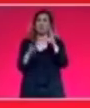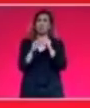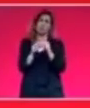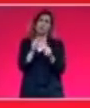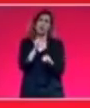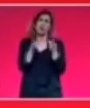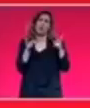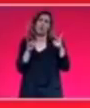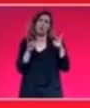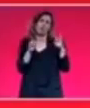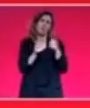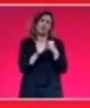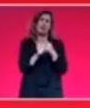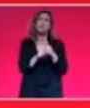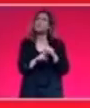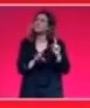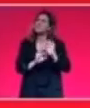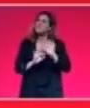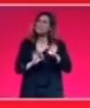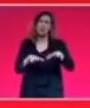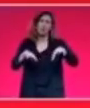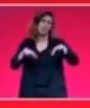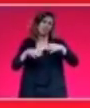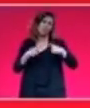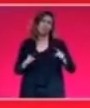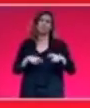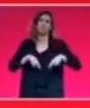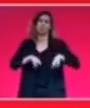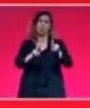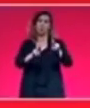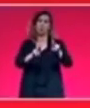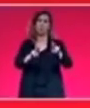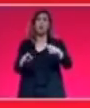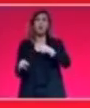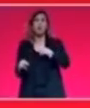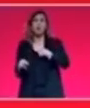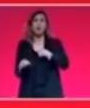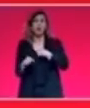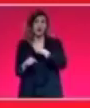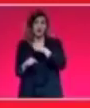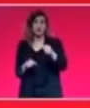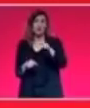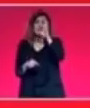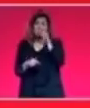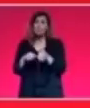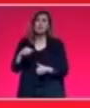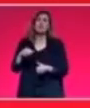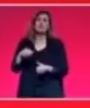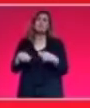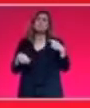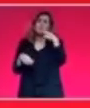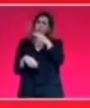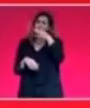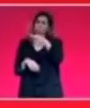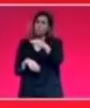επιλογές. Γιατί είναι επιλογή η υλοποίηση με συνέπεια όλων των μέτρων που ανήγγειλε ο Πρωθυπουργός στη ΔΕΘ. Γιατί